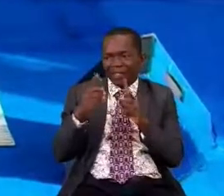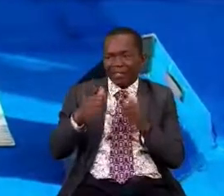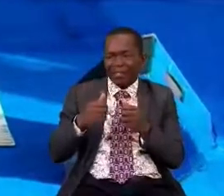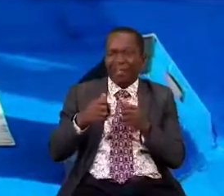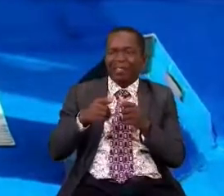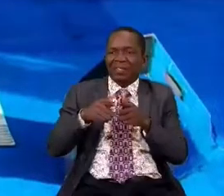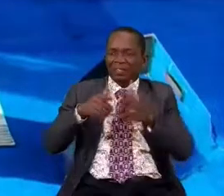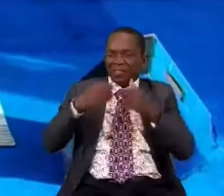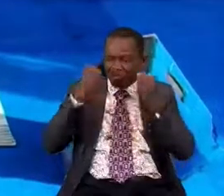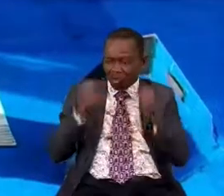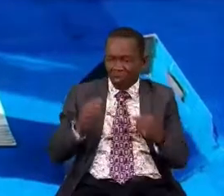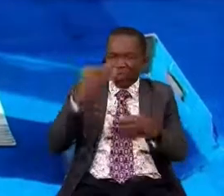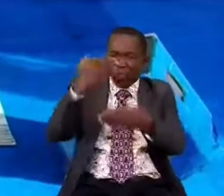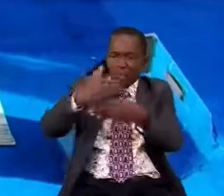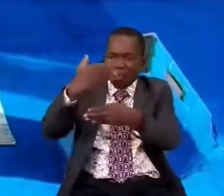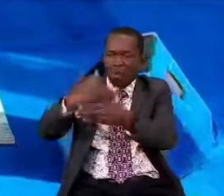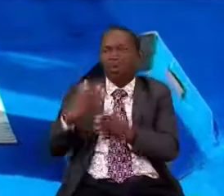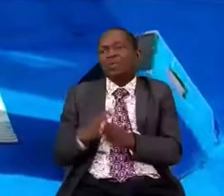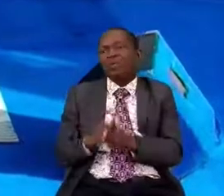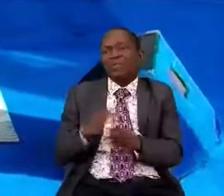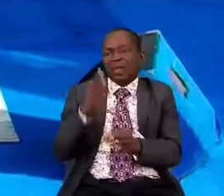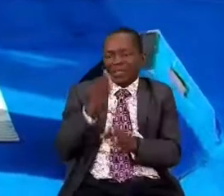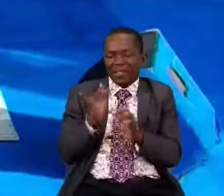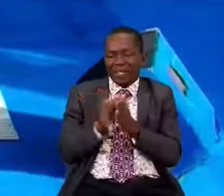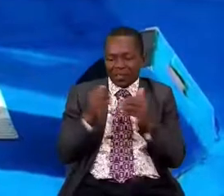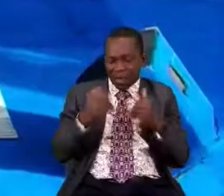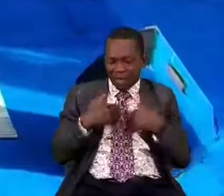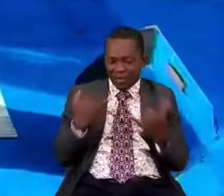foi surpassante. La foi qui surpasse